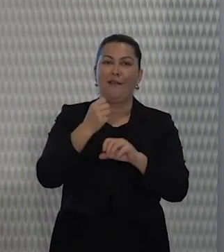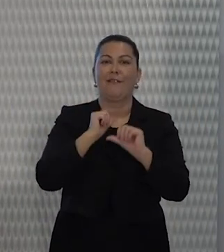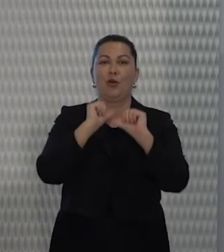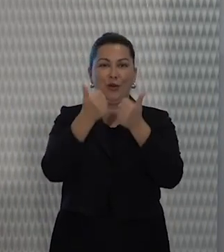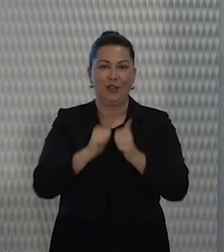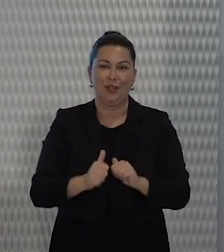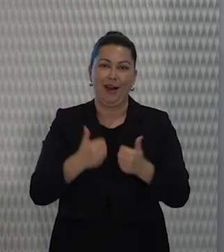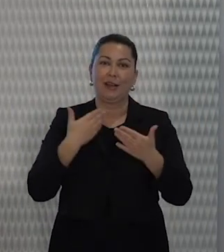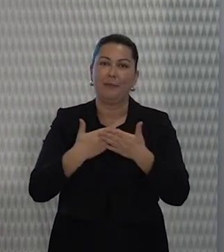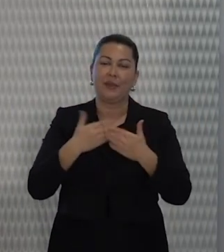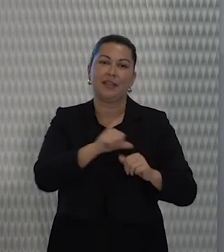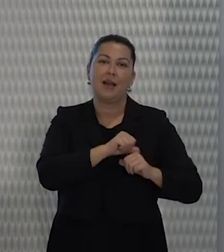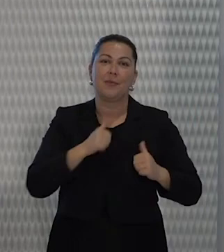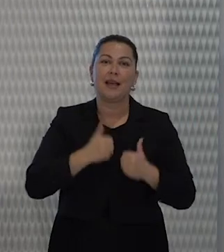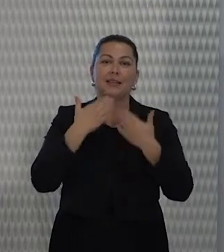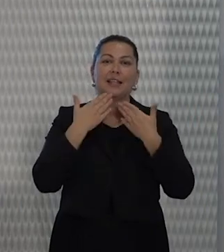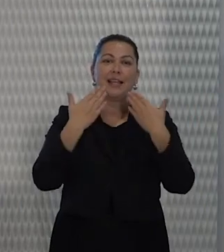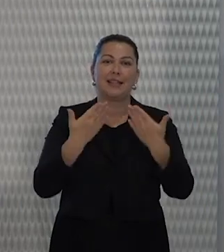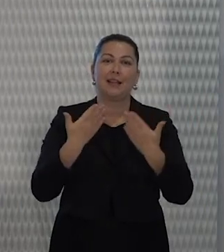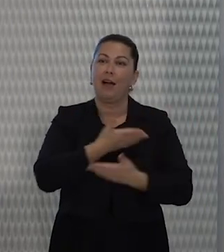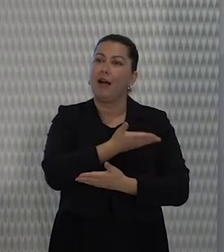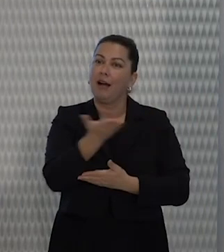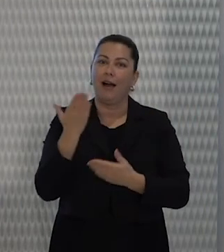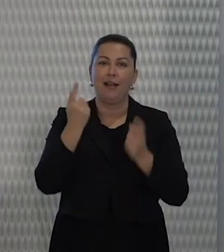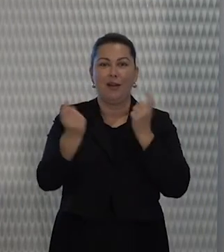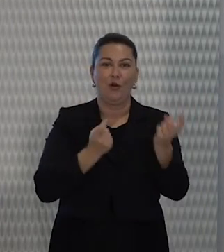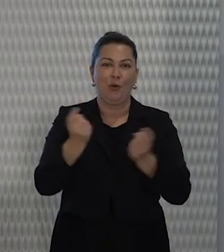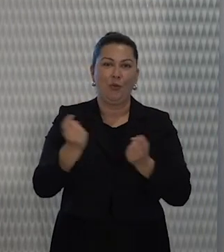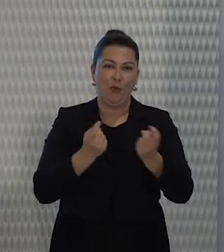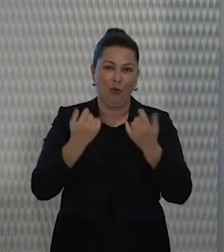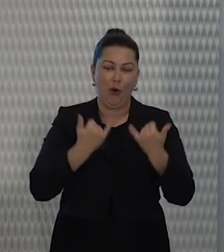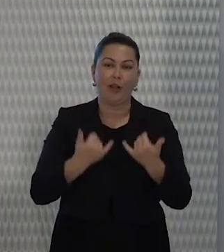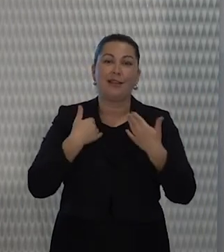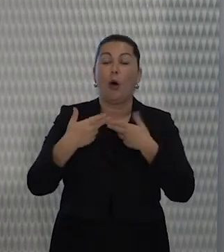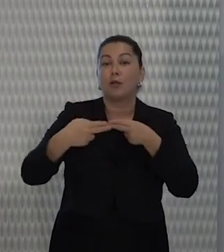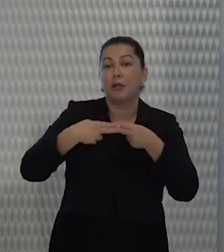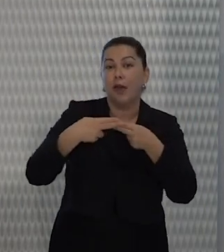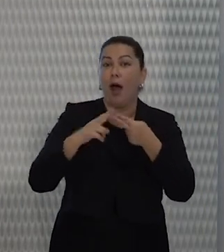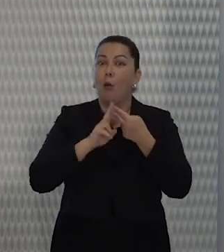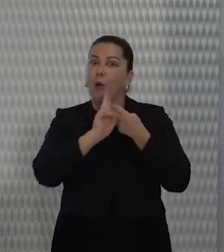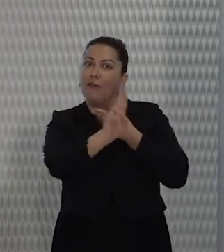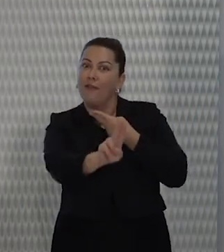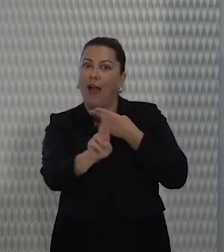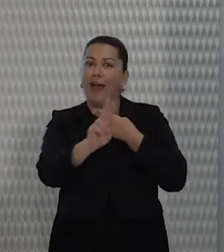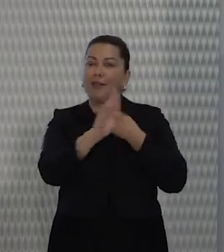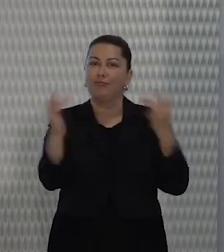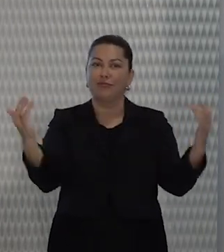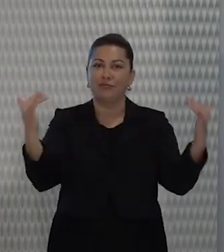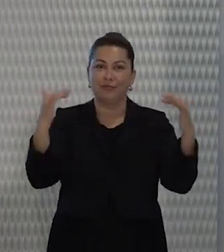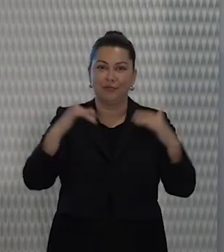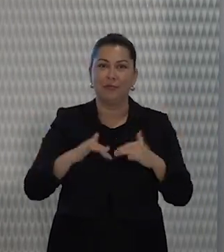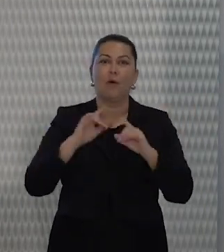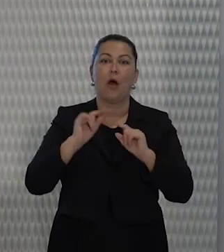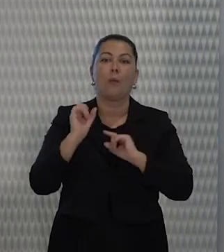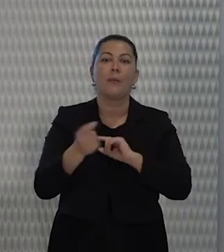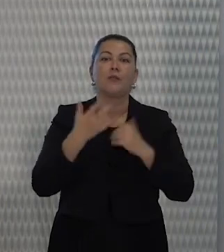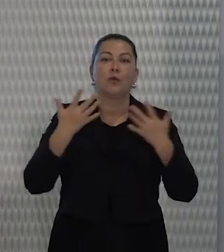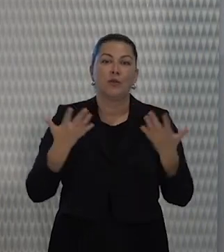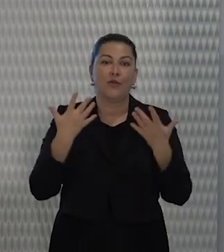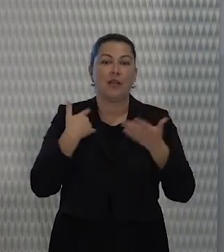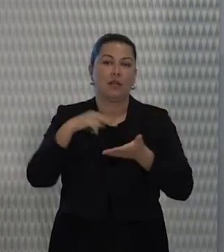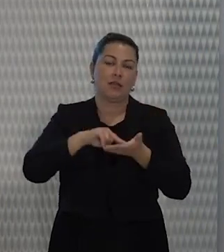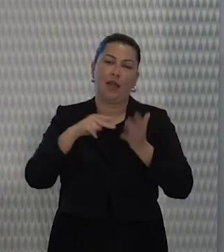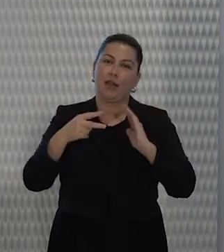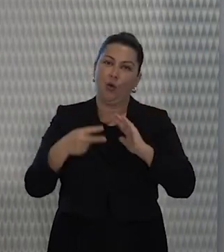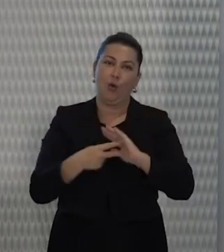Und so danke ich recht herzlich, dass Sie heute alle gekommen sind, aus nah und fern, und vor allem auch über die